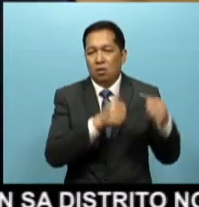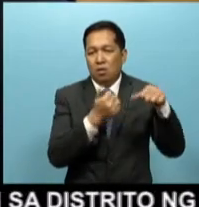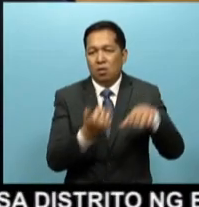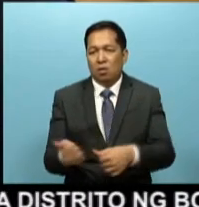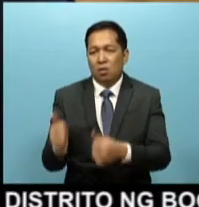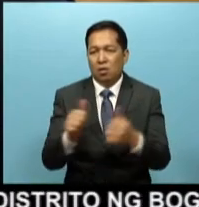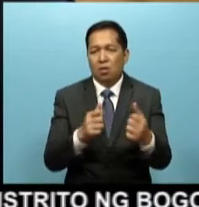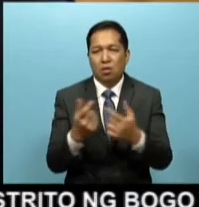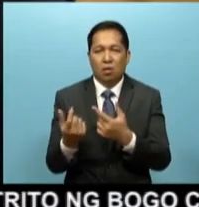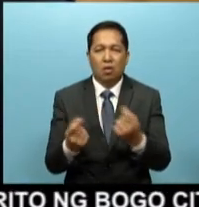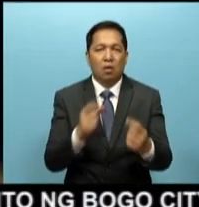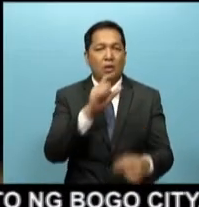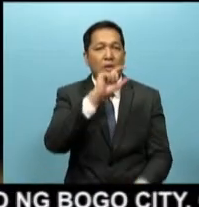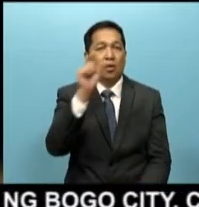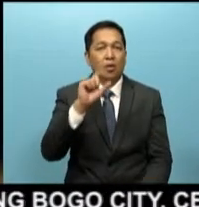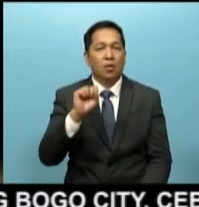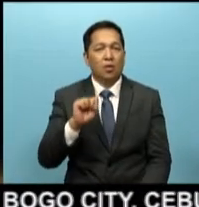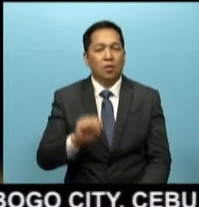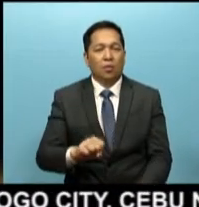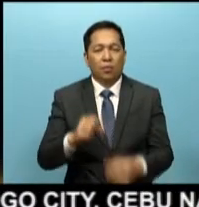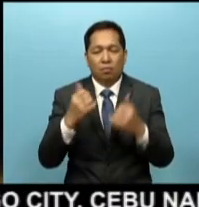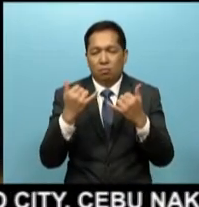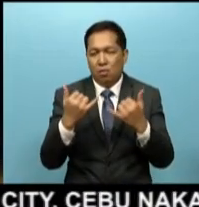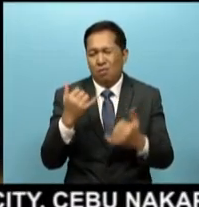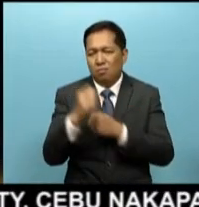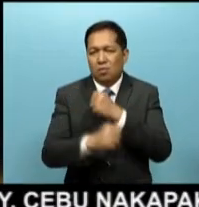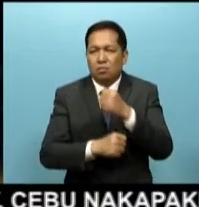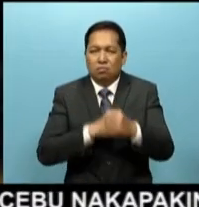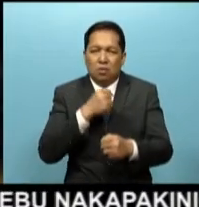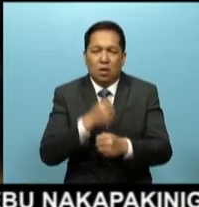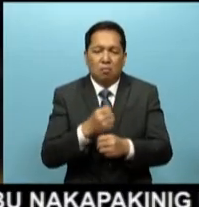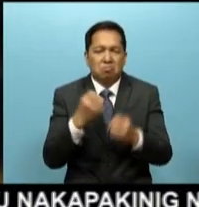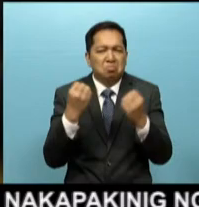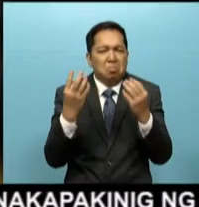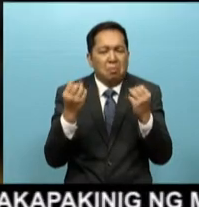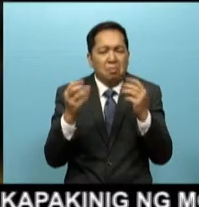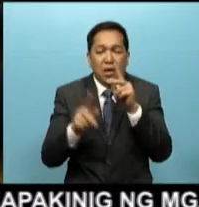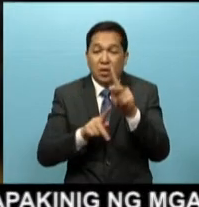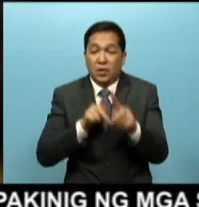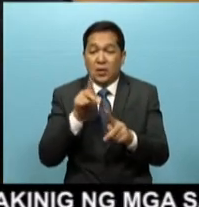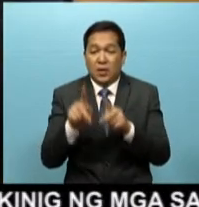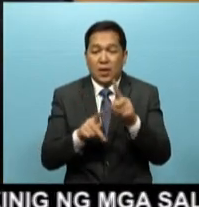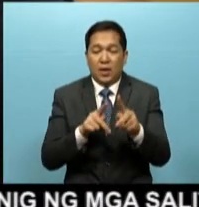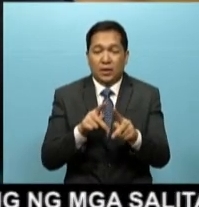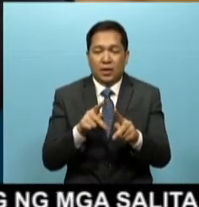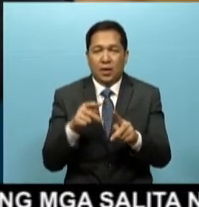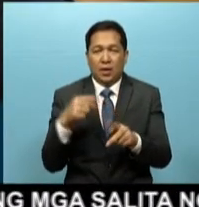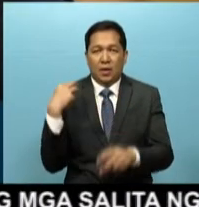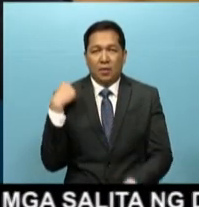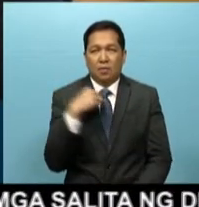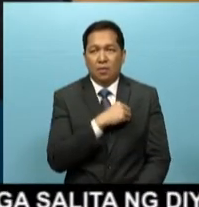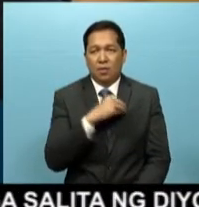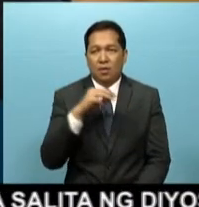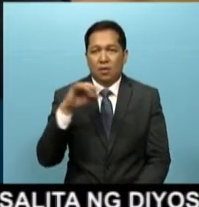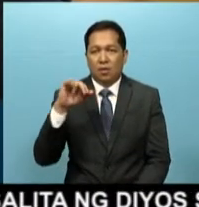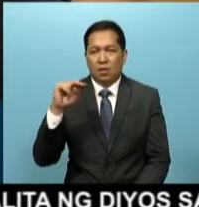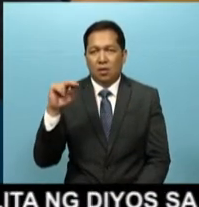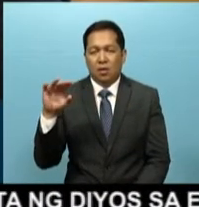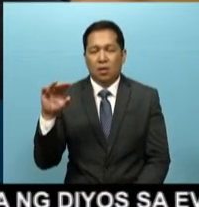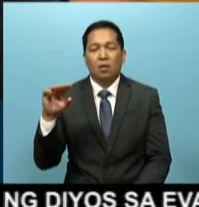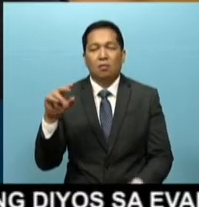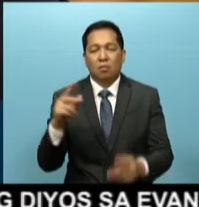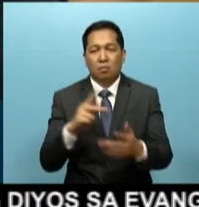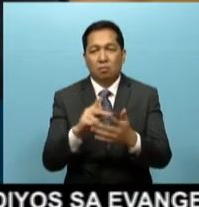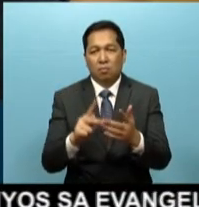distrito po ng Italy South. Ngayong taon po ay marami na po mga tao ang umanib sa Iglesia ni Cristo sa dakong ito ng daigdig